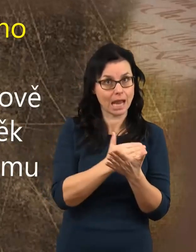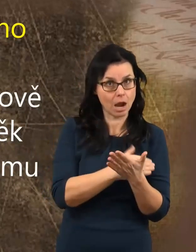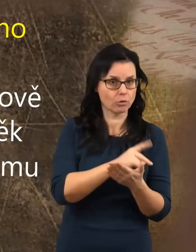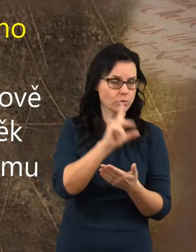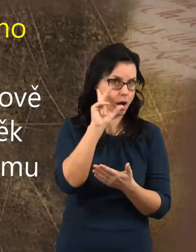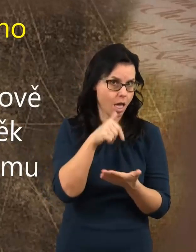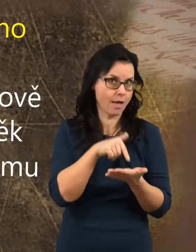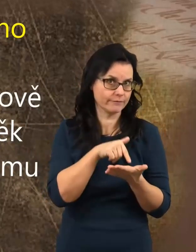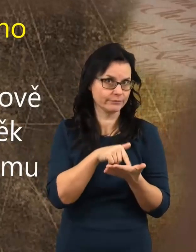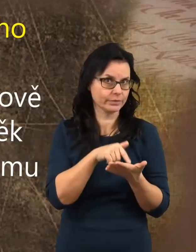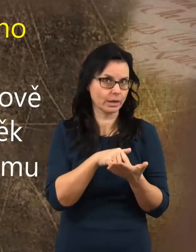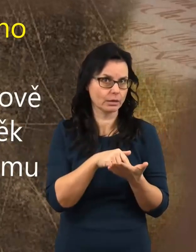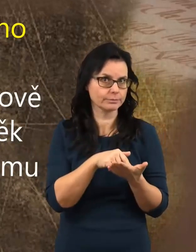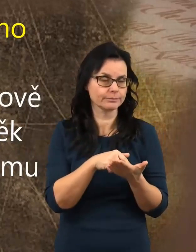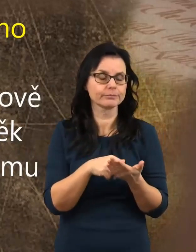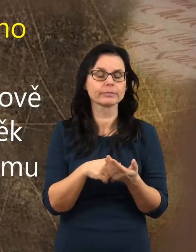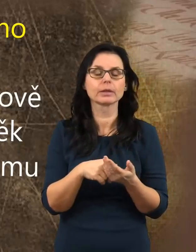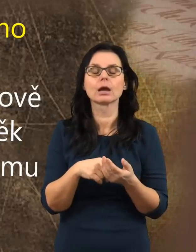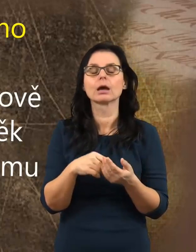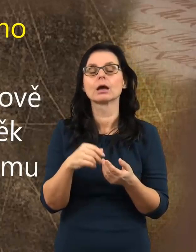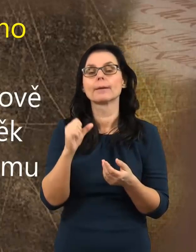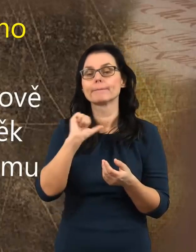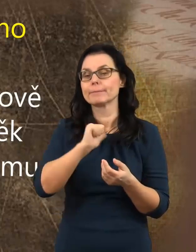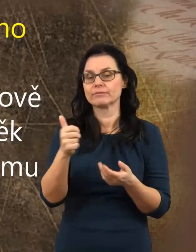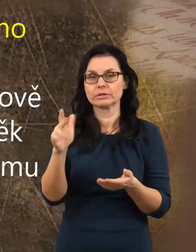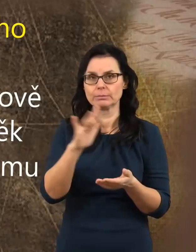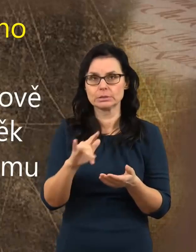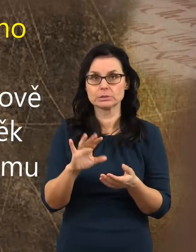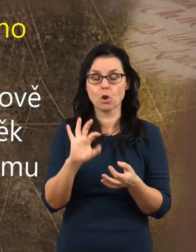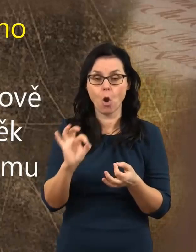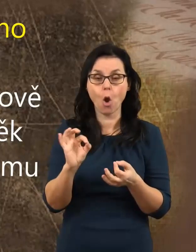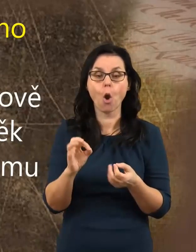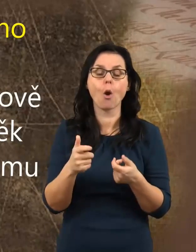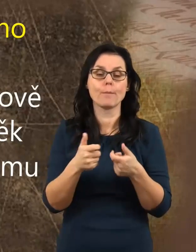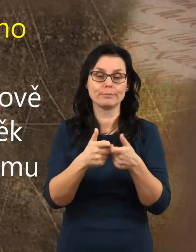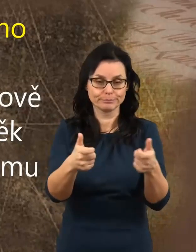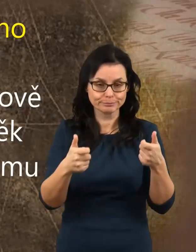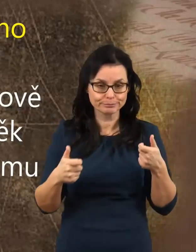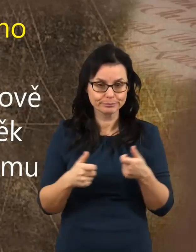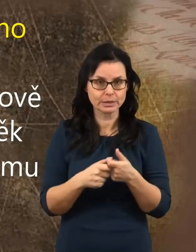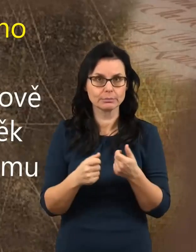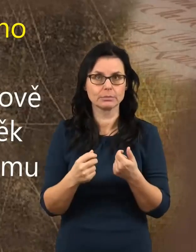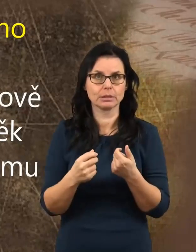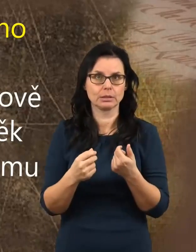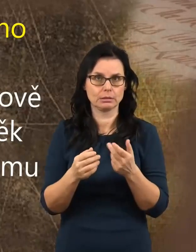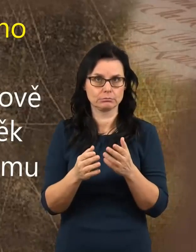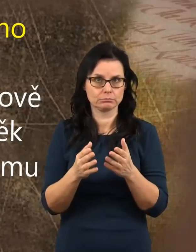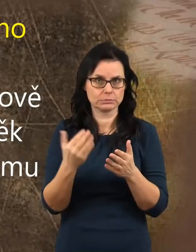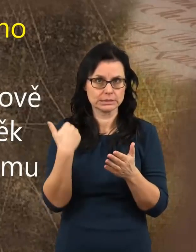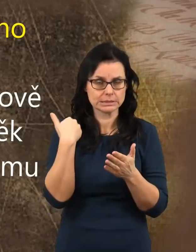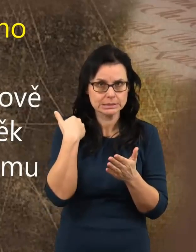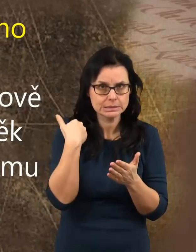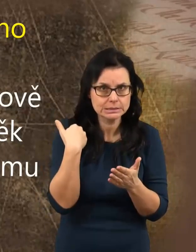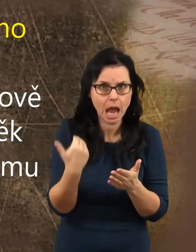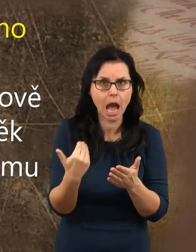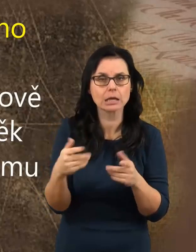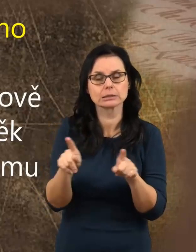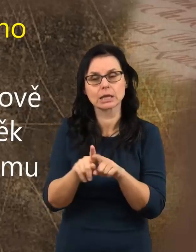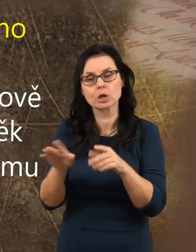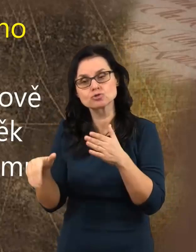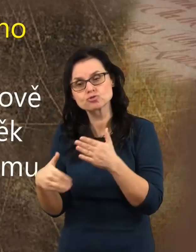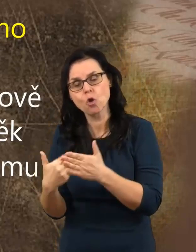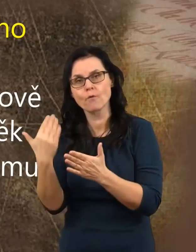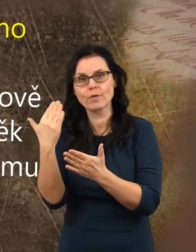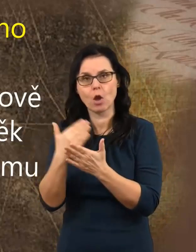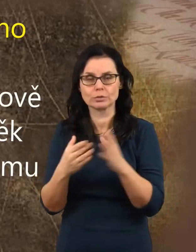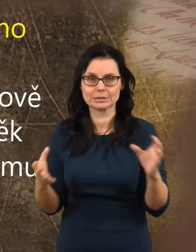Ale hovoří o písmu svatém, starého, můžeme říct i nového zákona tedy.